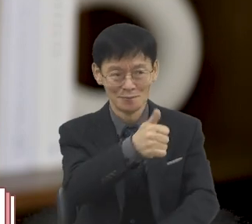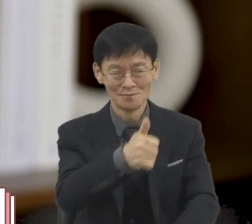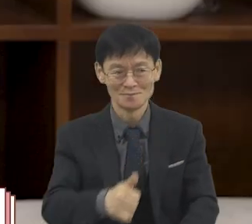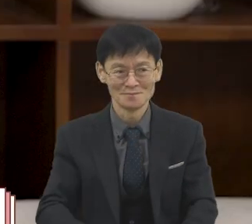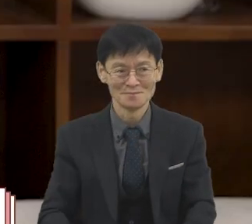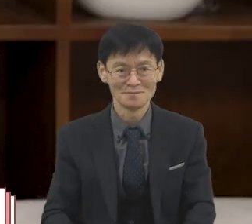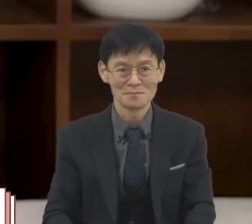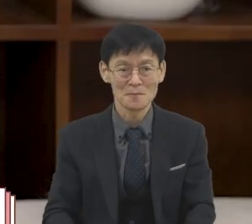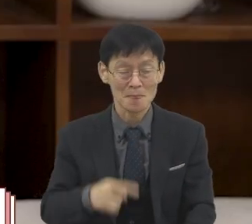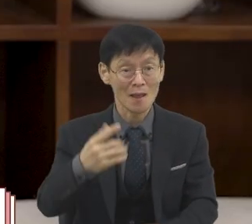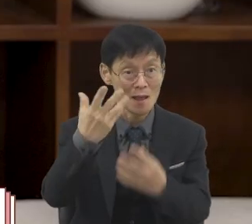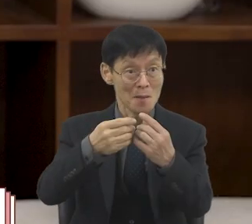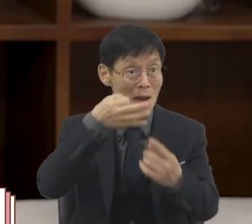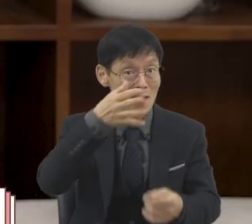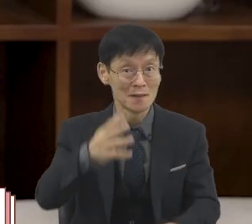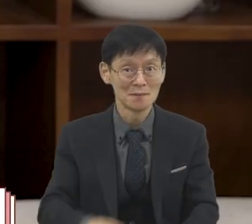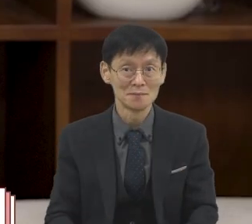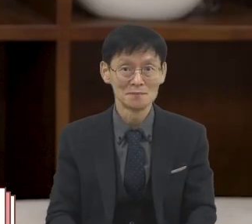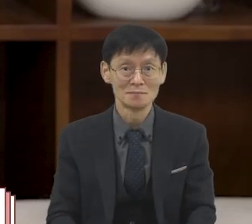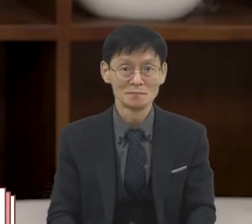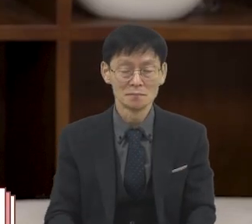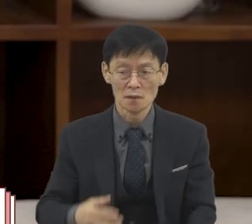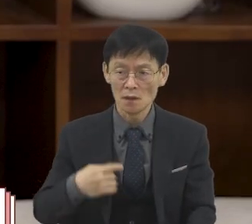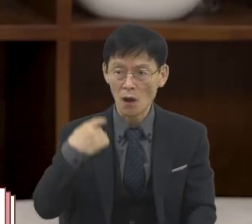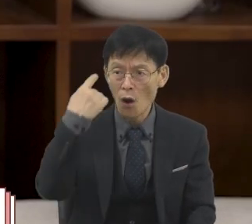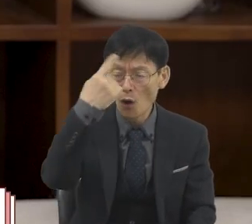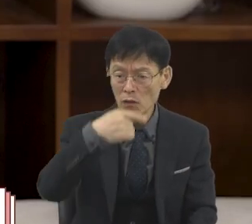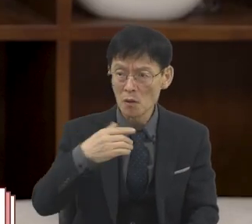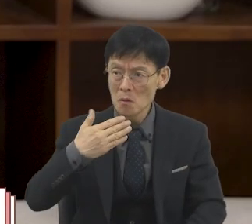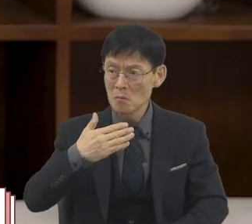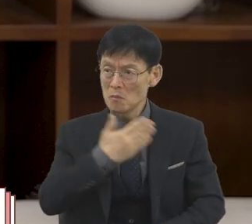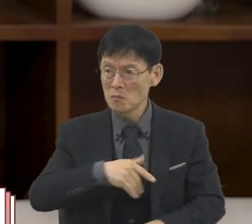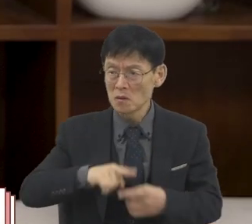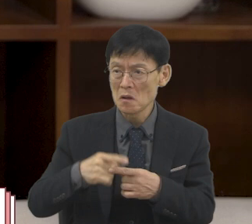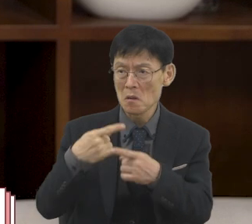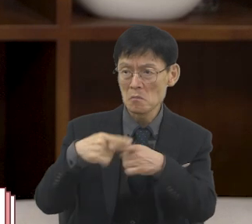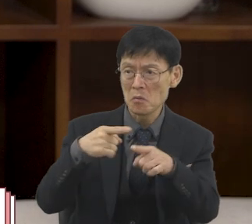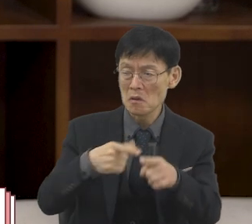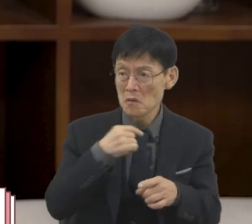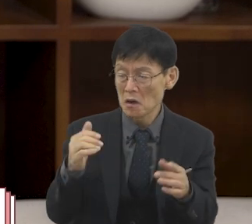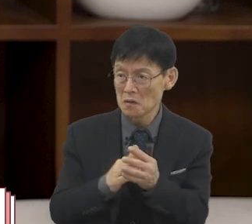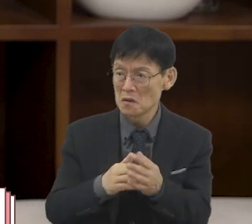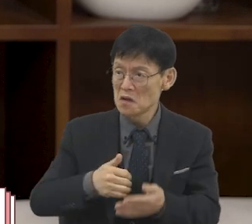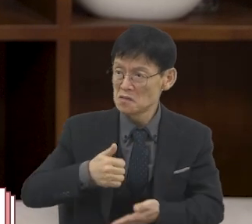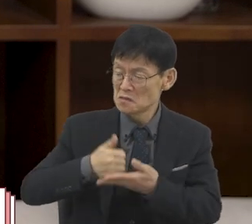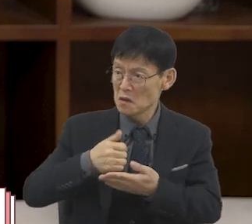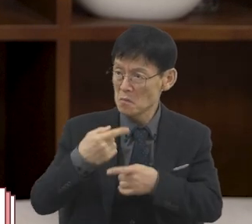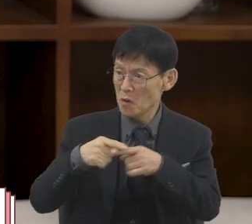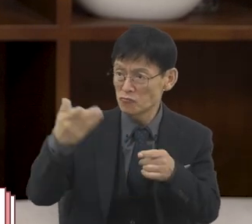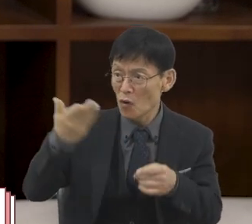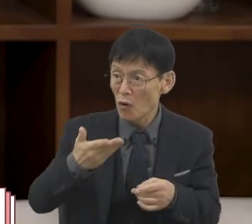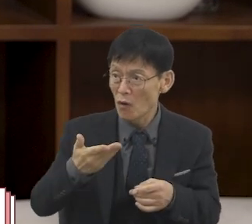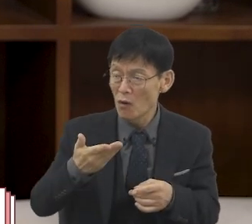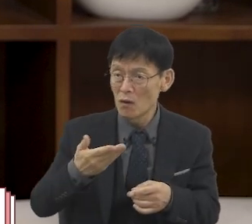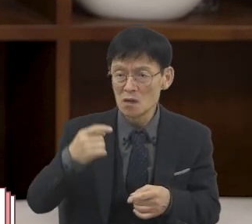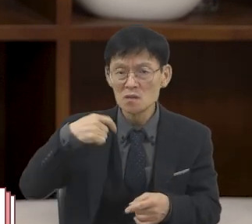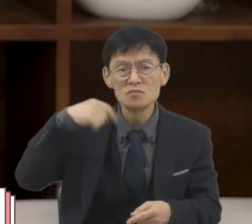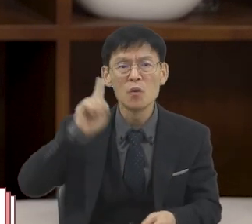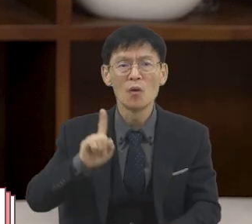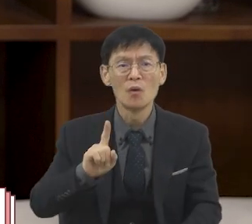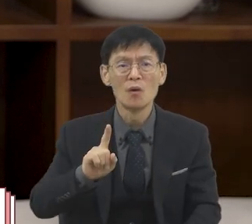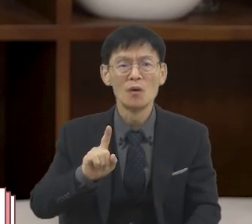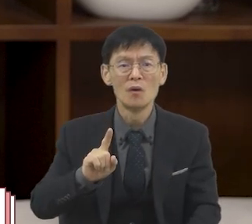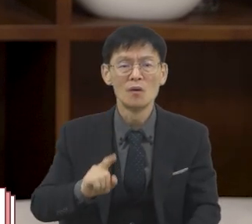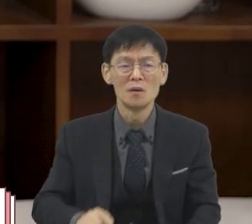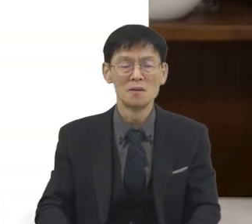말했어요. 다음 사례를 볼게요. 나의 얼굴과 몸에 대해 내가 원하지 않는 칭찬이나 평가를 한다면 기분이